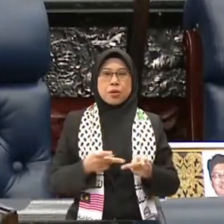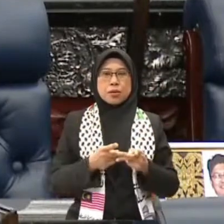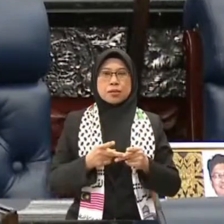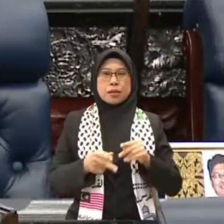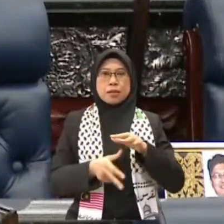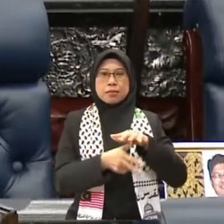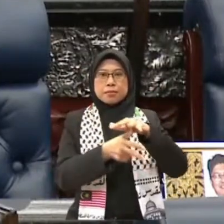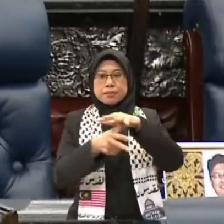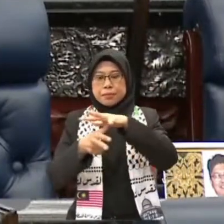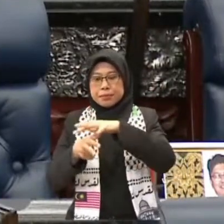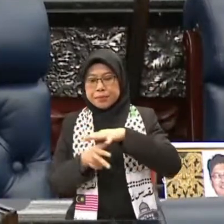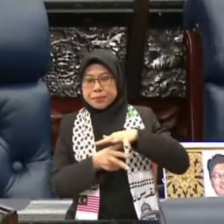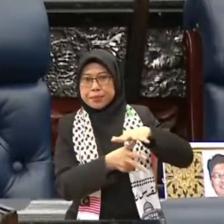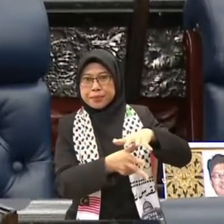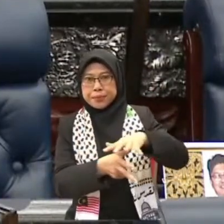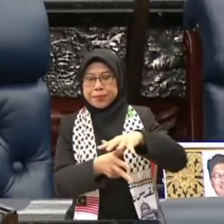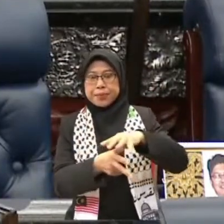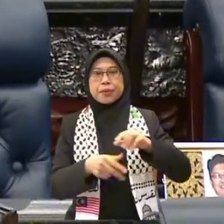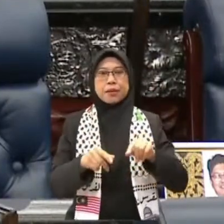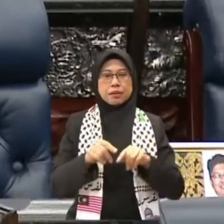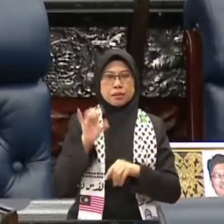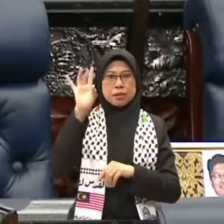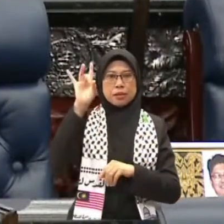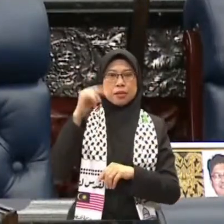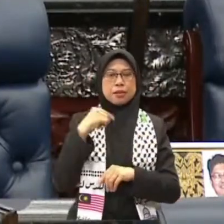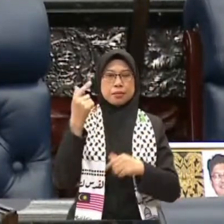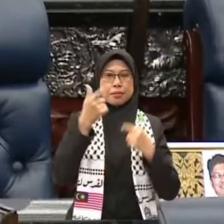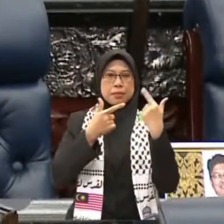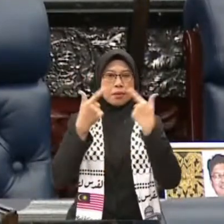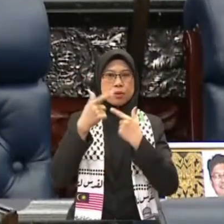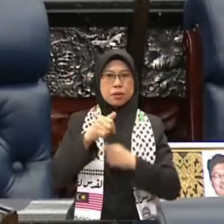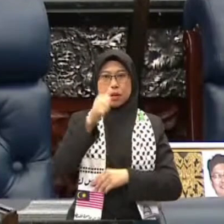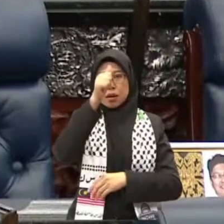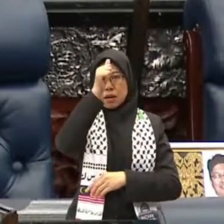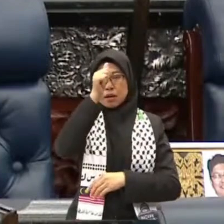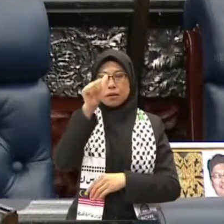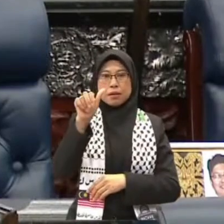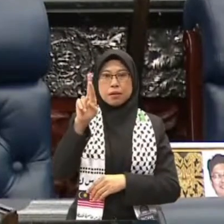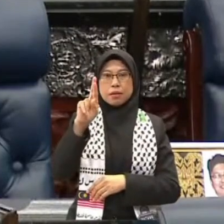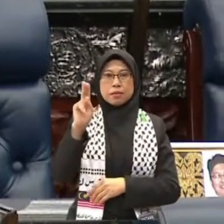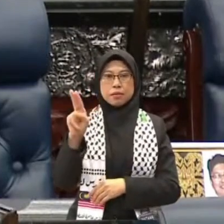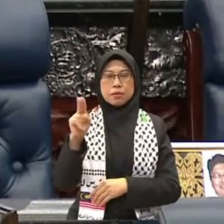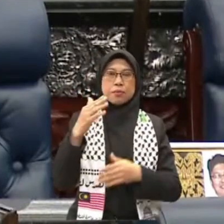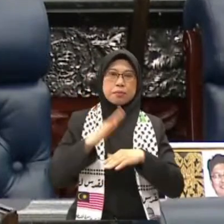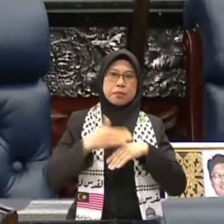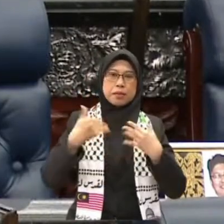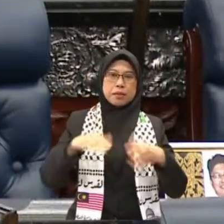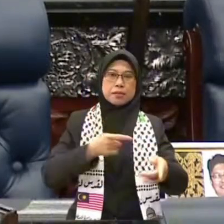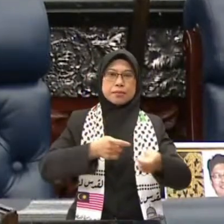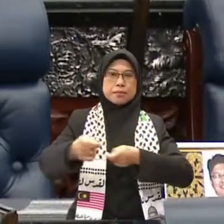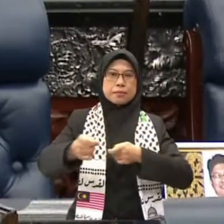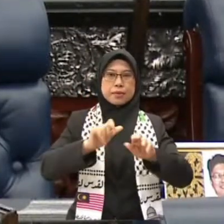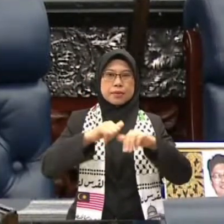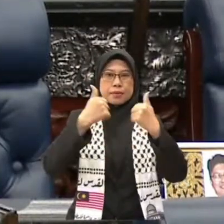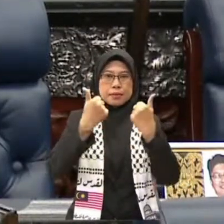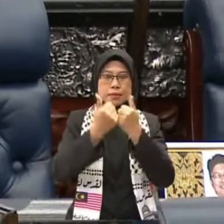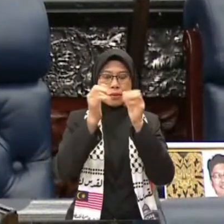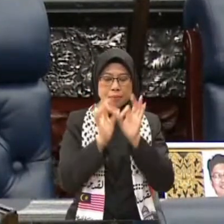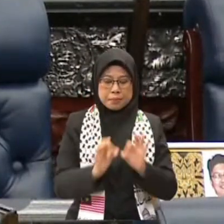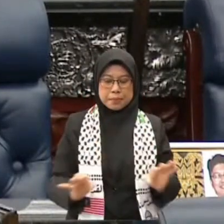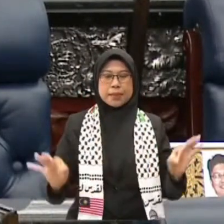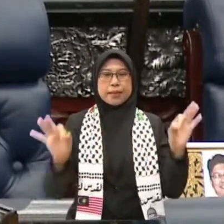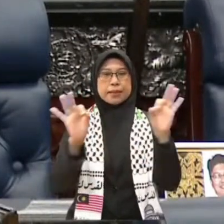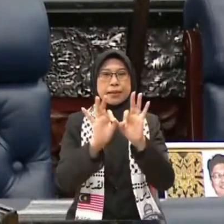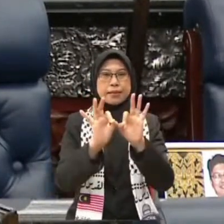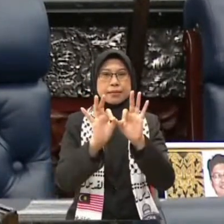sana. Dan seperti mana Arau sedia maklum, Arau pernah mengendalikan salah satu agensi yang penting tu.